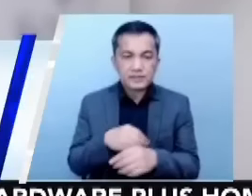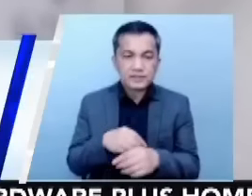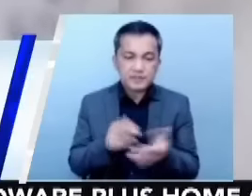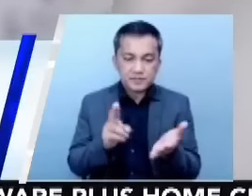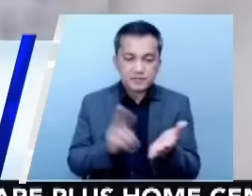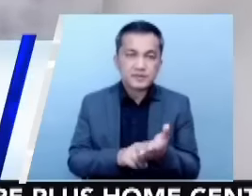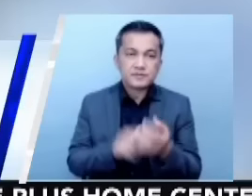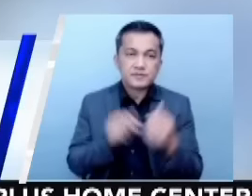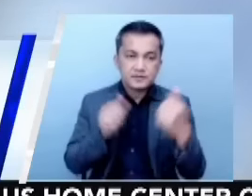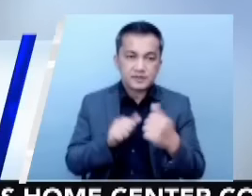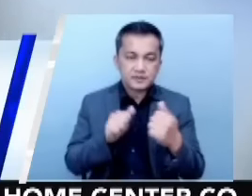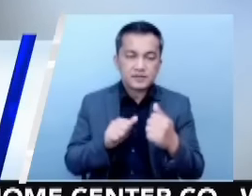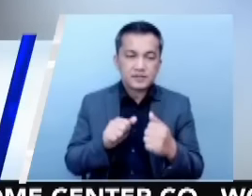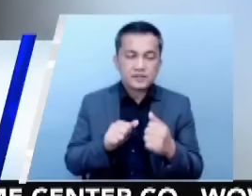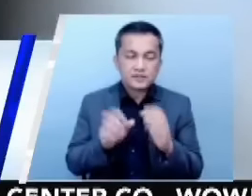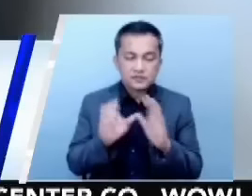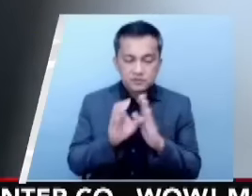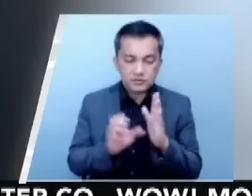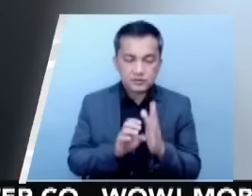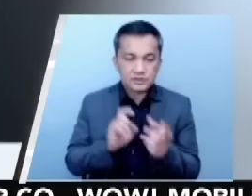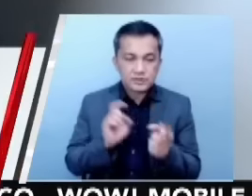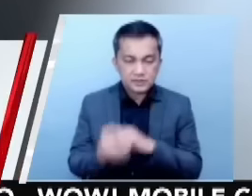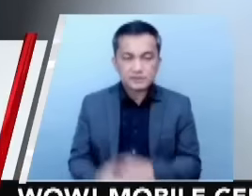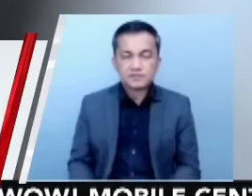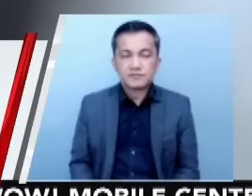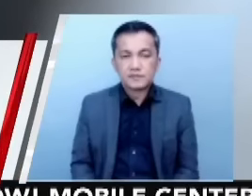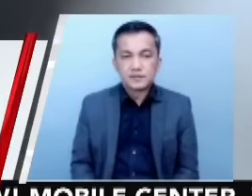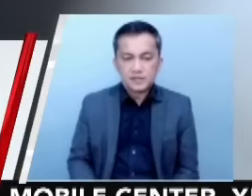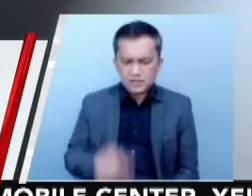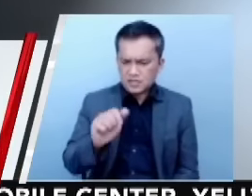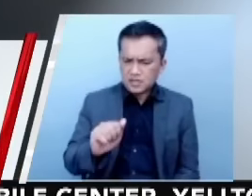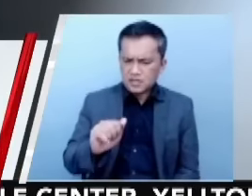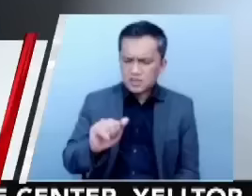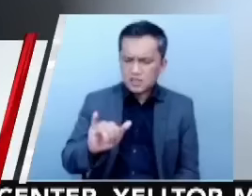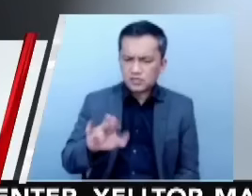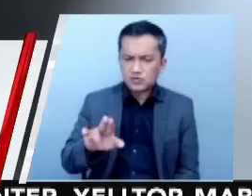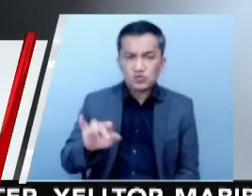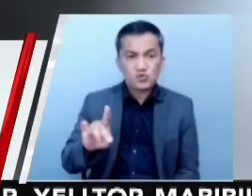charter change. Yung ayuda hindi siya sinabi as